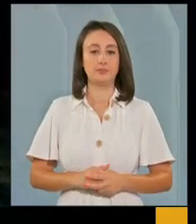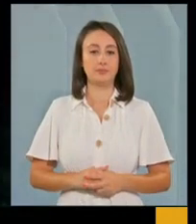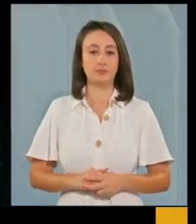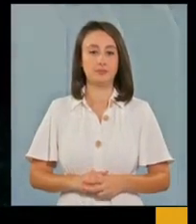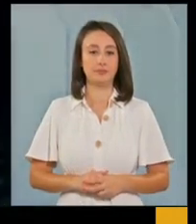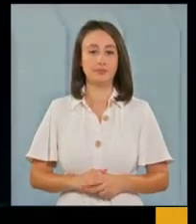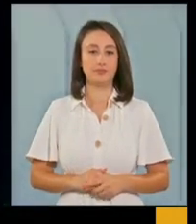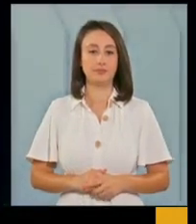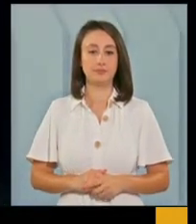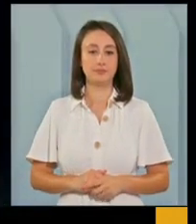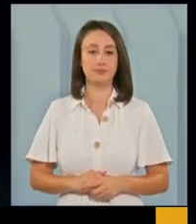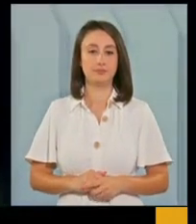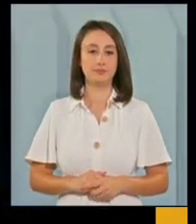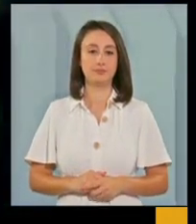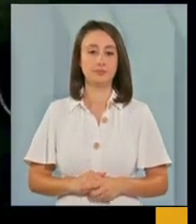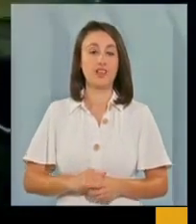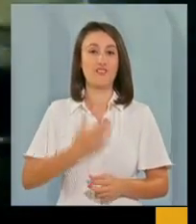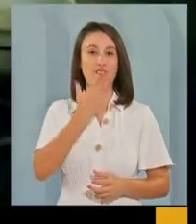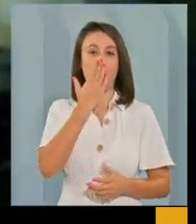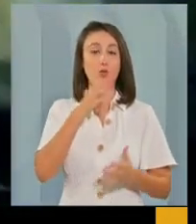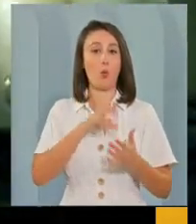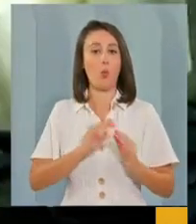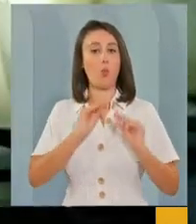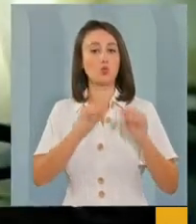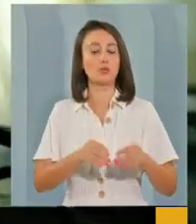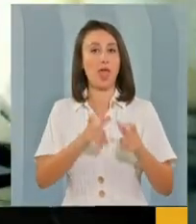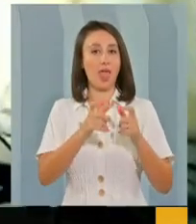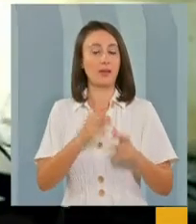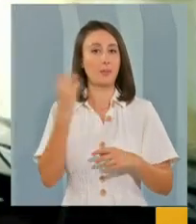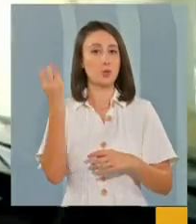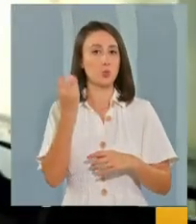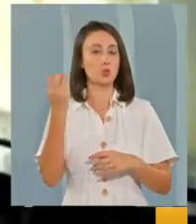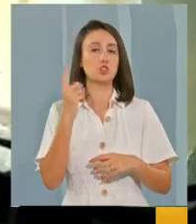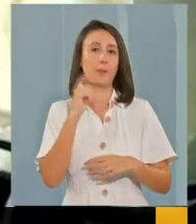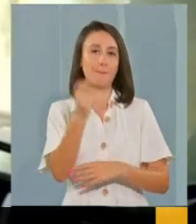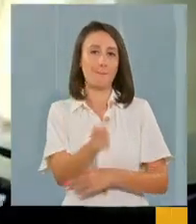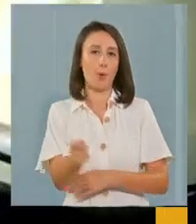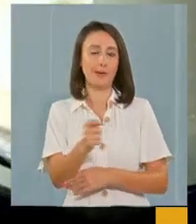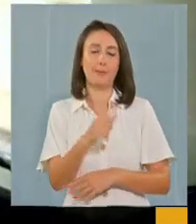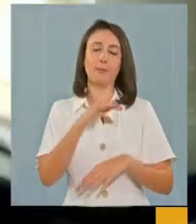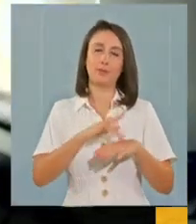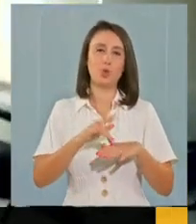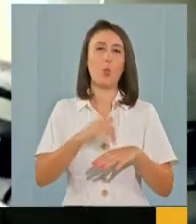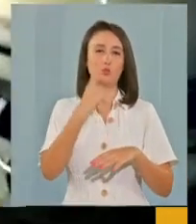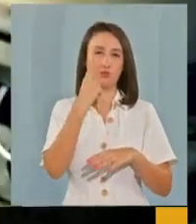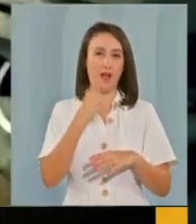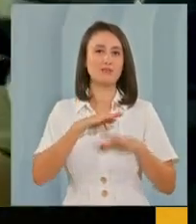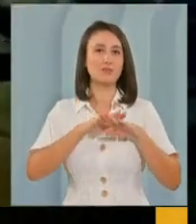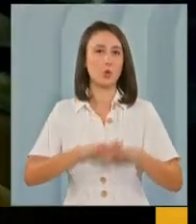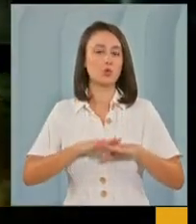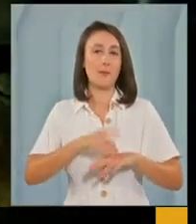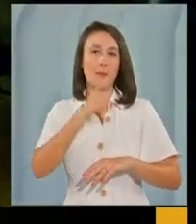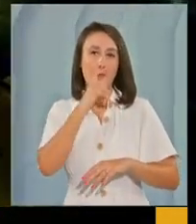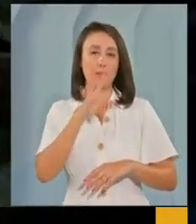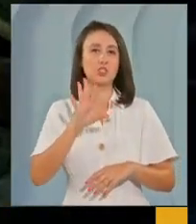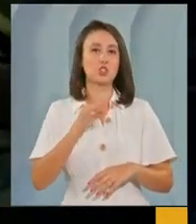ruta Galați-Mărășești. La fața locului au intervenit echipaje SMURT și de pompieri. Medicii au făcut eforturi pentru resuscitarea bărbatului în